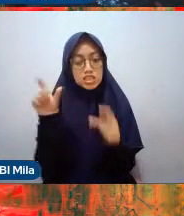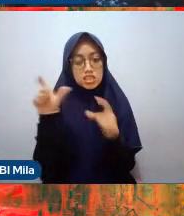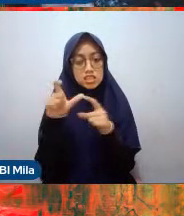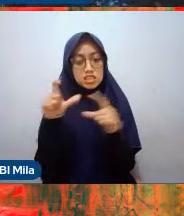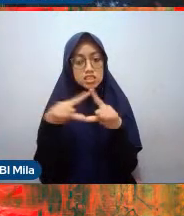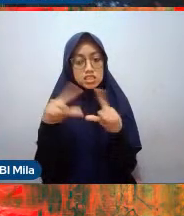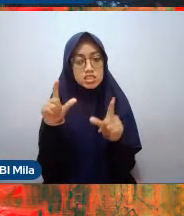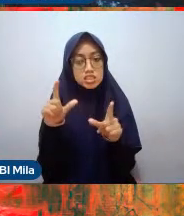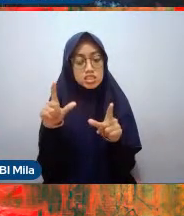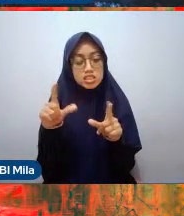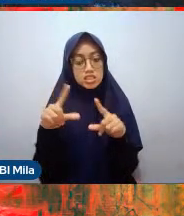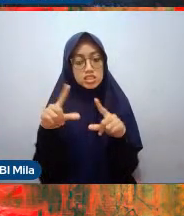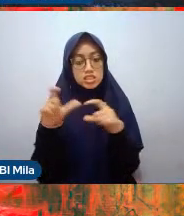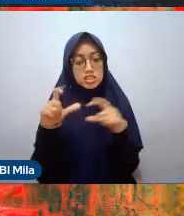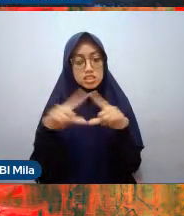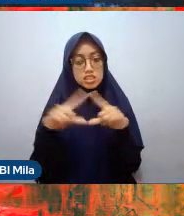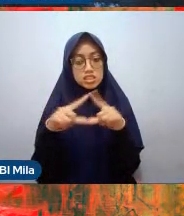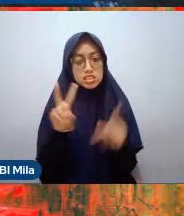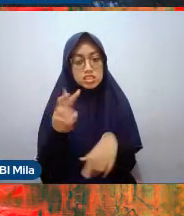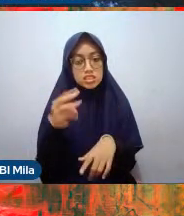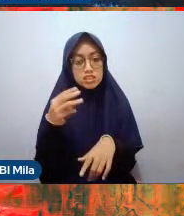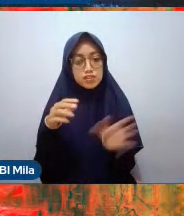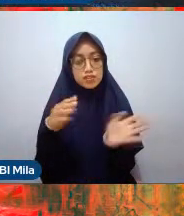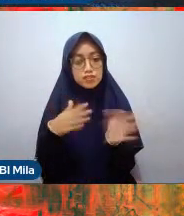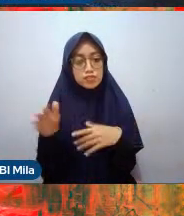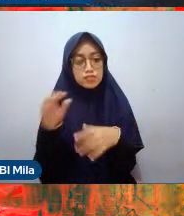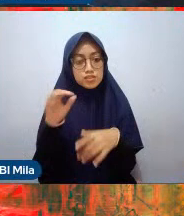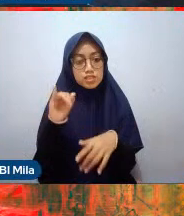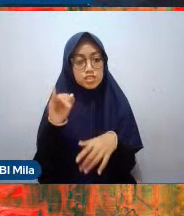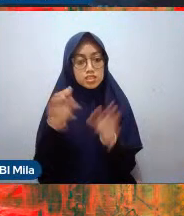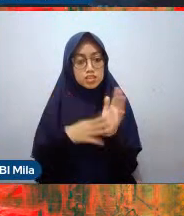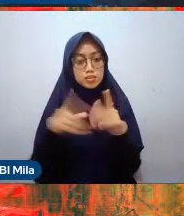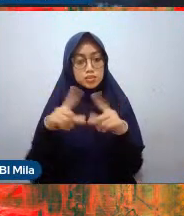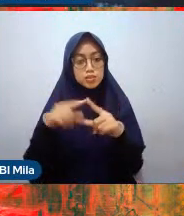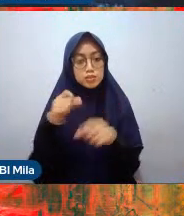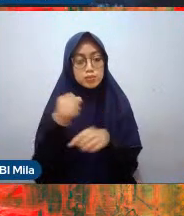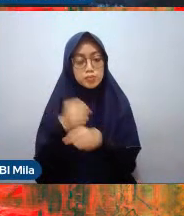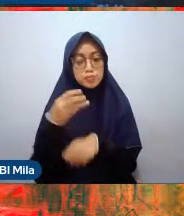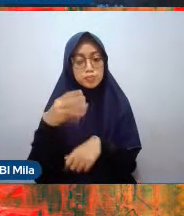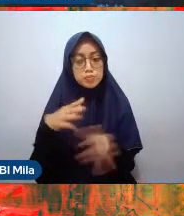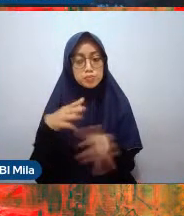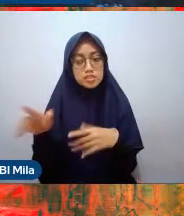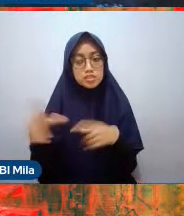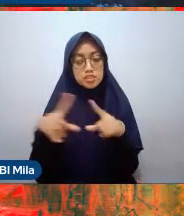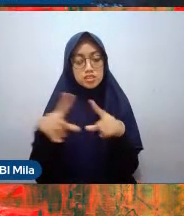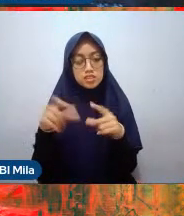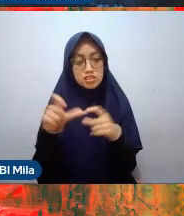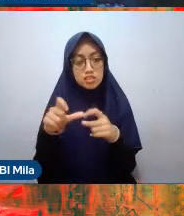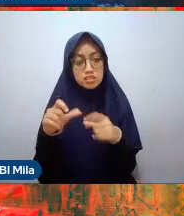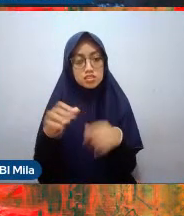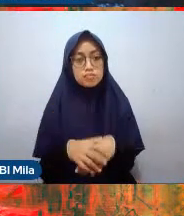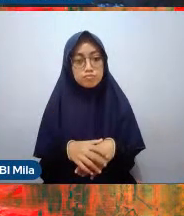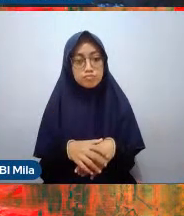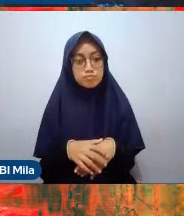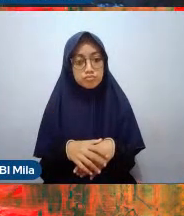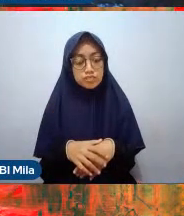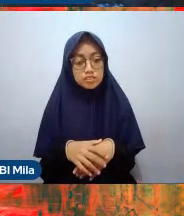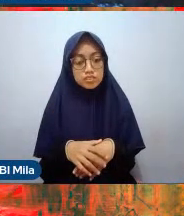sudah muncul sertifikatnya, sudah terbit sertifikatnya, sahabat tinggal